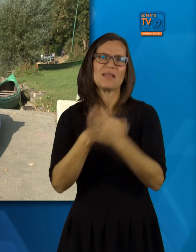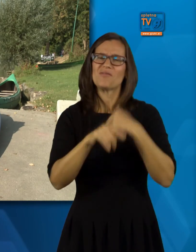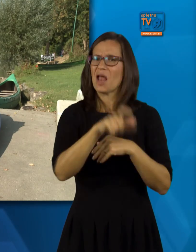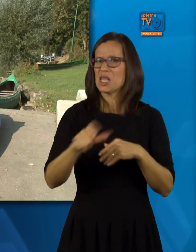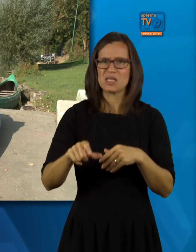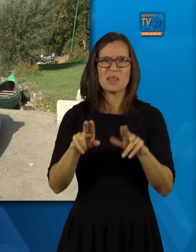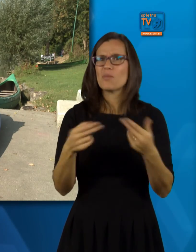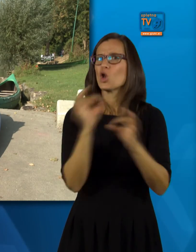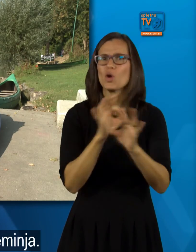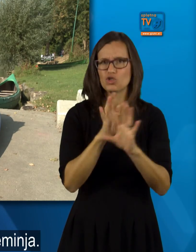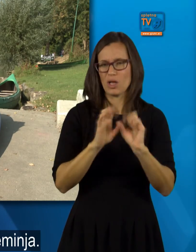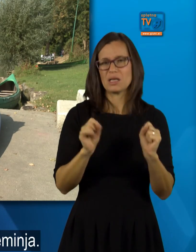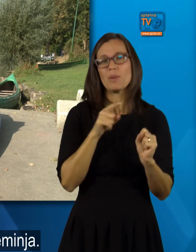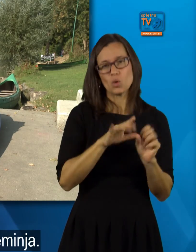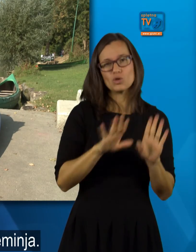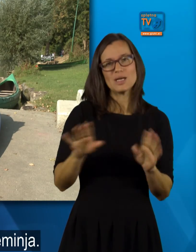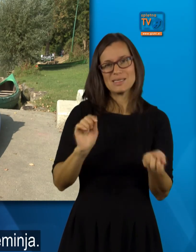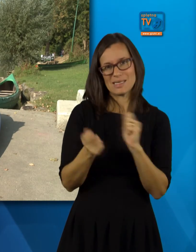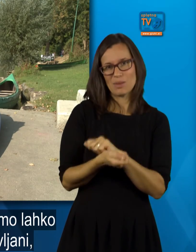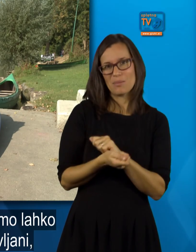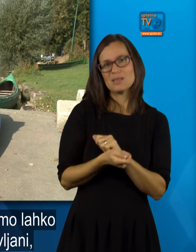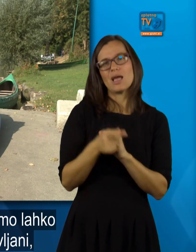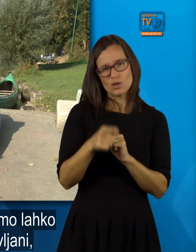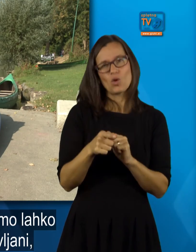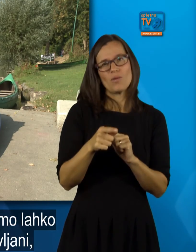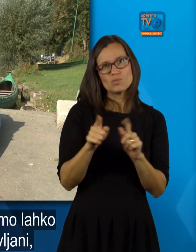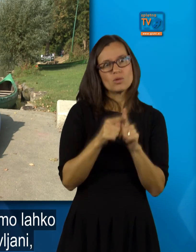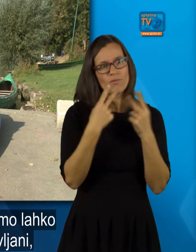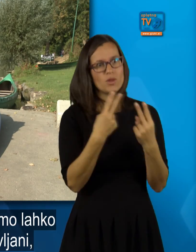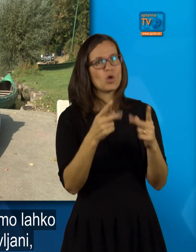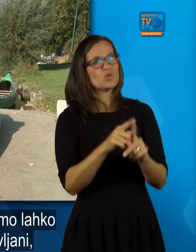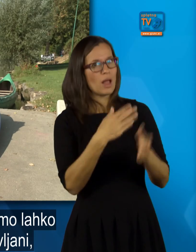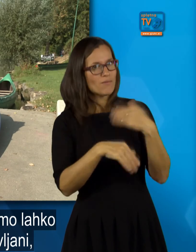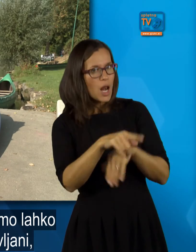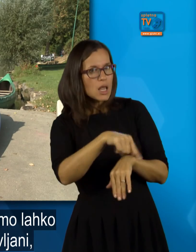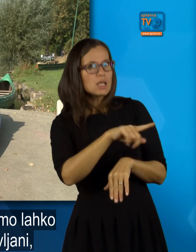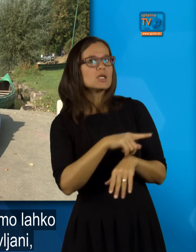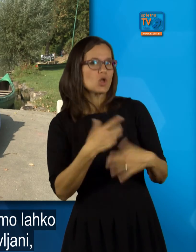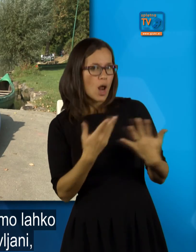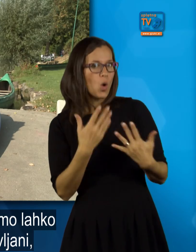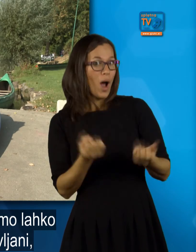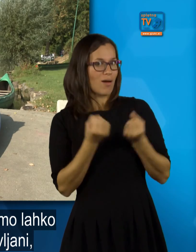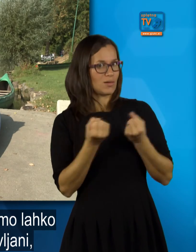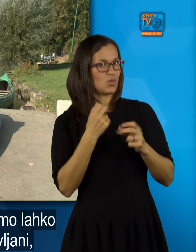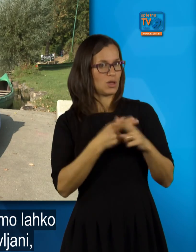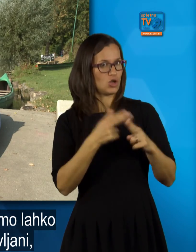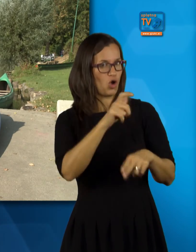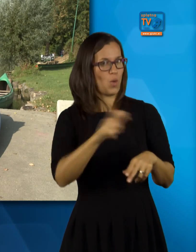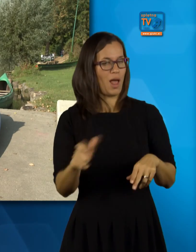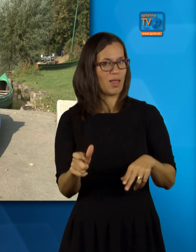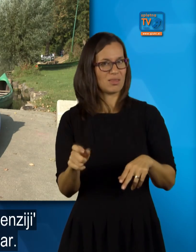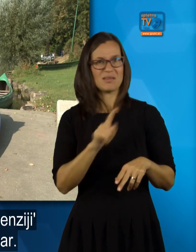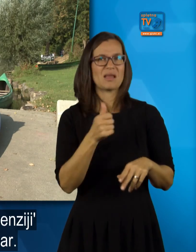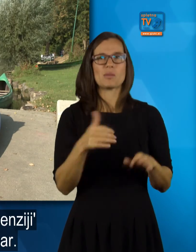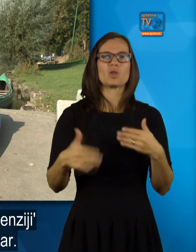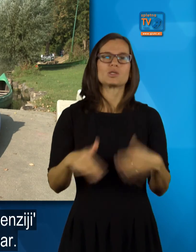narediti, ne. Ampak to se spreminja, no, tudi oni vidijo, da invalid lahko čedalje več stvari, da smo lahko tudi aktivni državljani, ne,